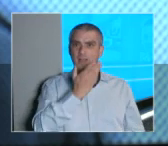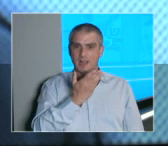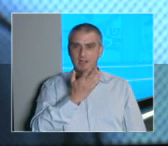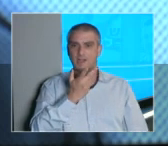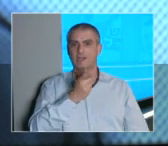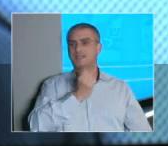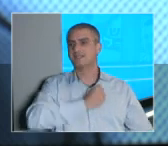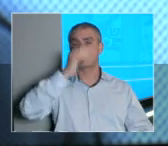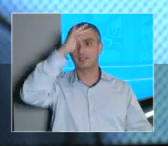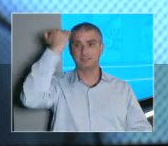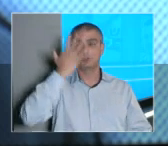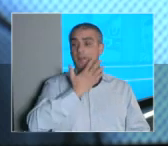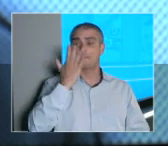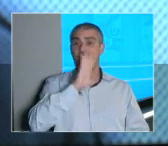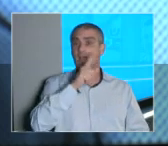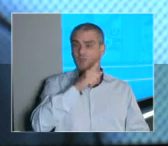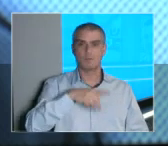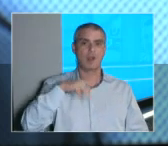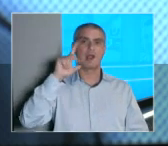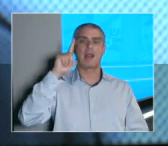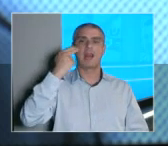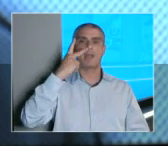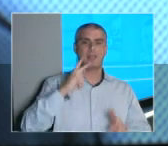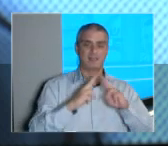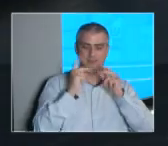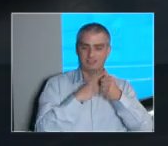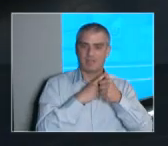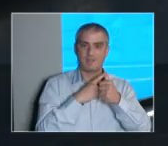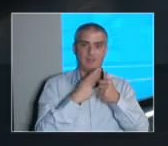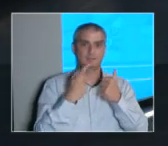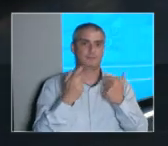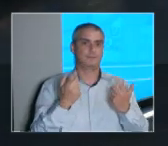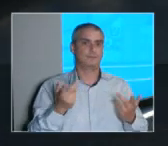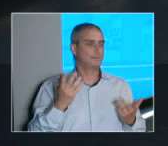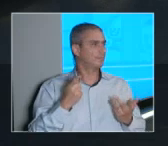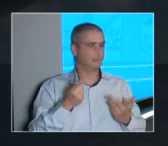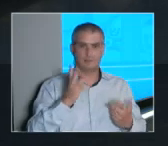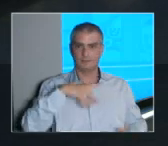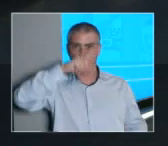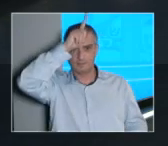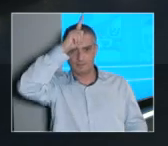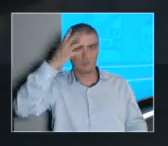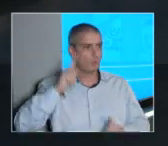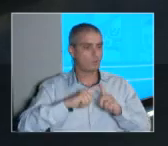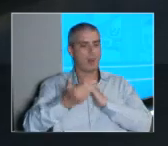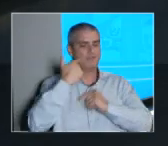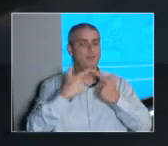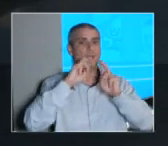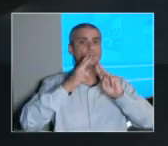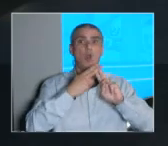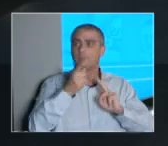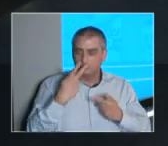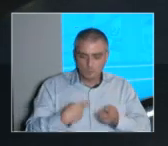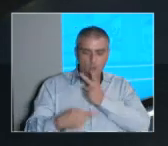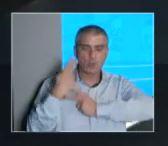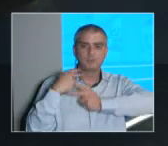את העליית הימין הקיצוני במערב אירופה, מרין לפן בצרפת, שם זה שידור חוזר של מה שהיה לפני מלחמת העולם. מה שחוזר פה זה